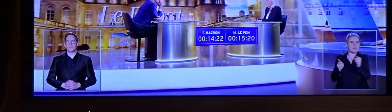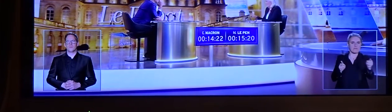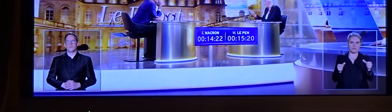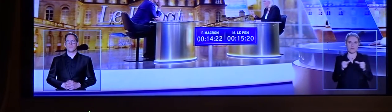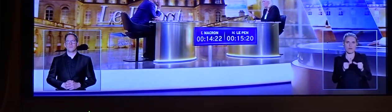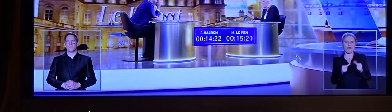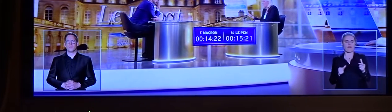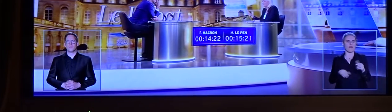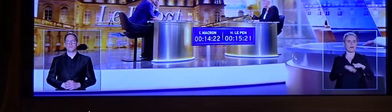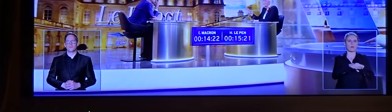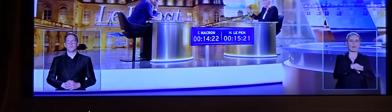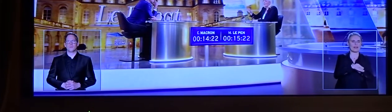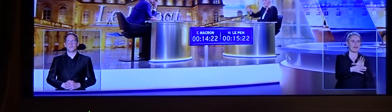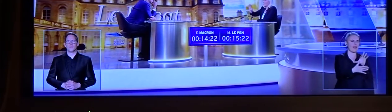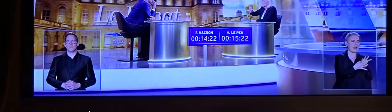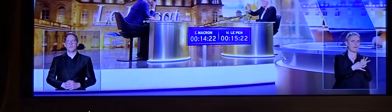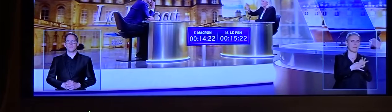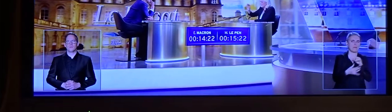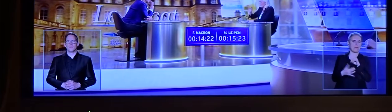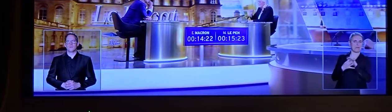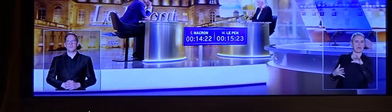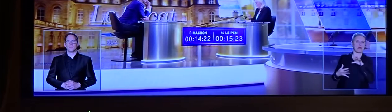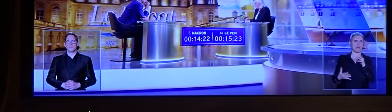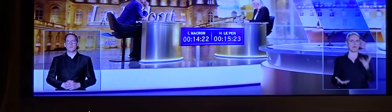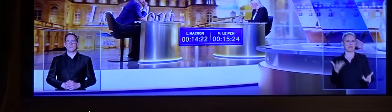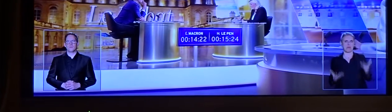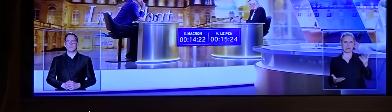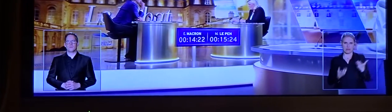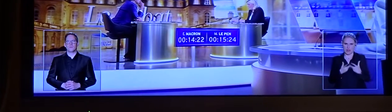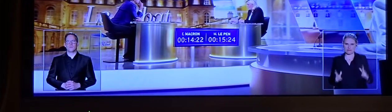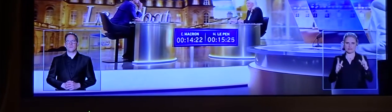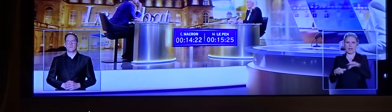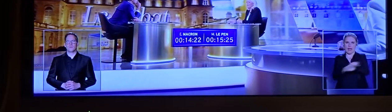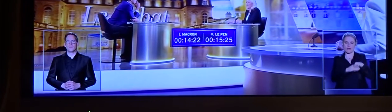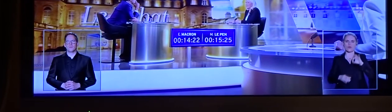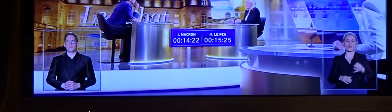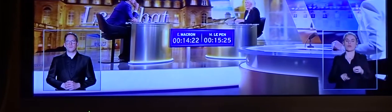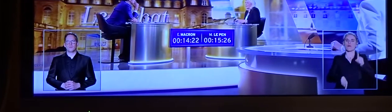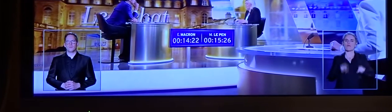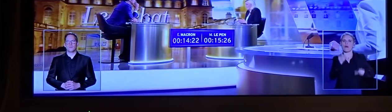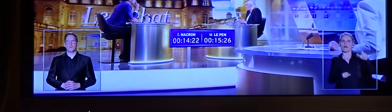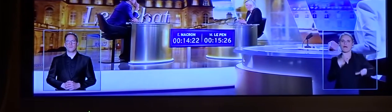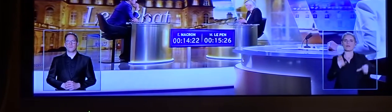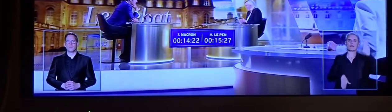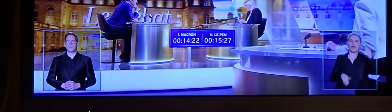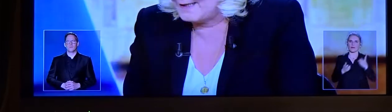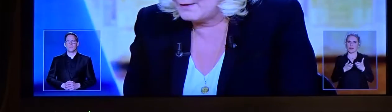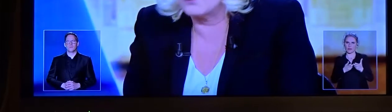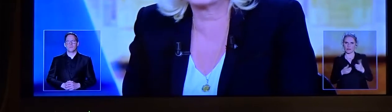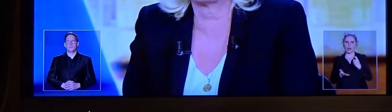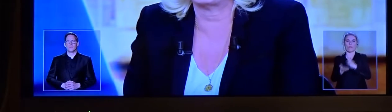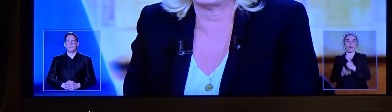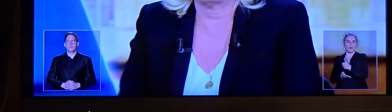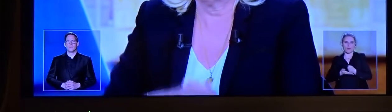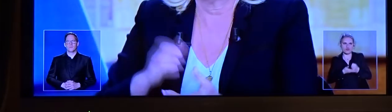choisir leur parti politique ou d'ailleurs pendant les élections les candidats qu'elles soutenaient ou qu'elles